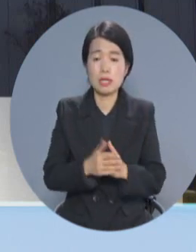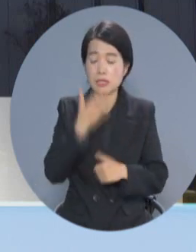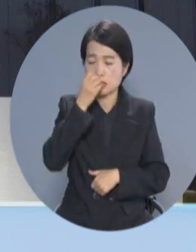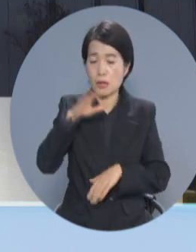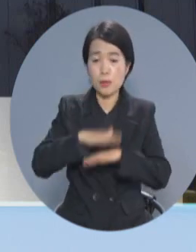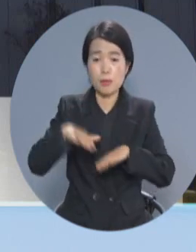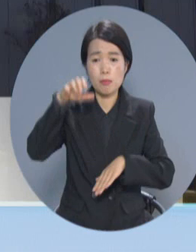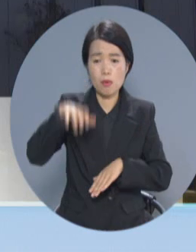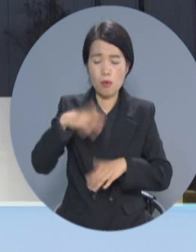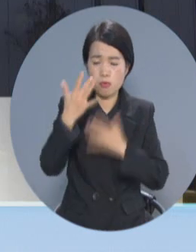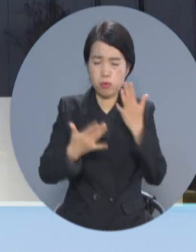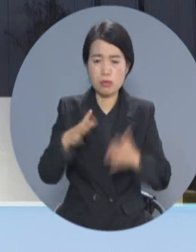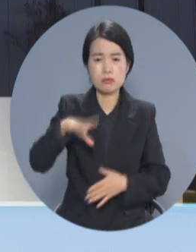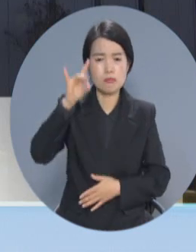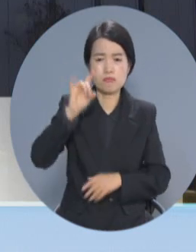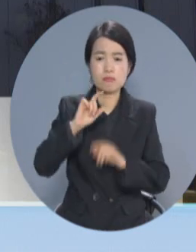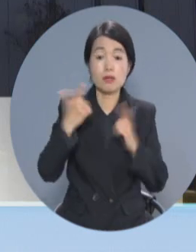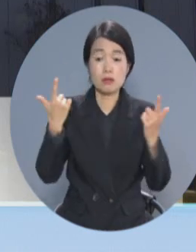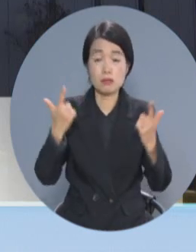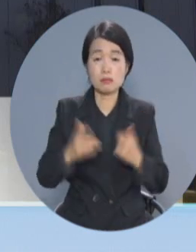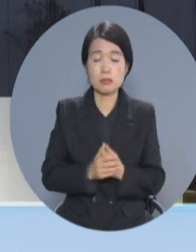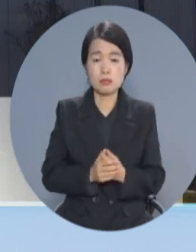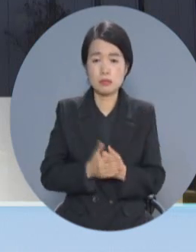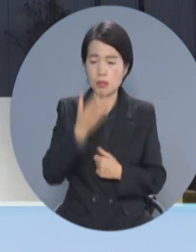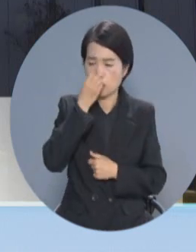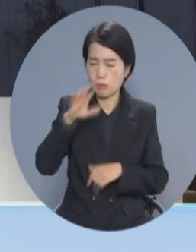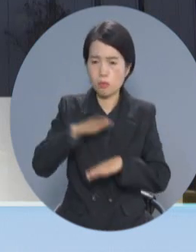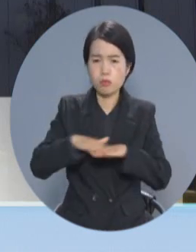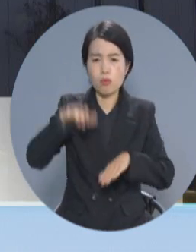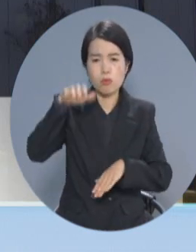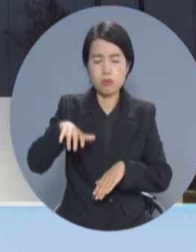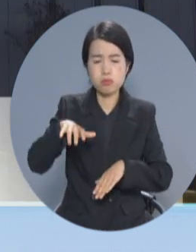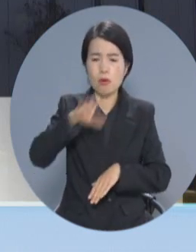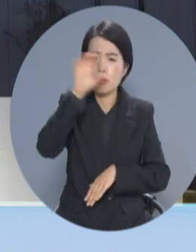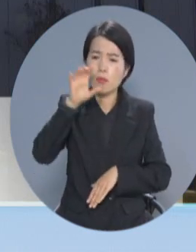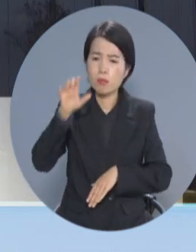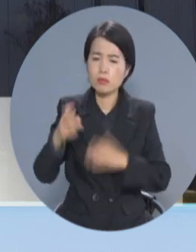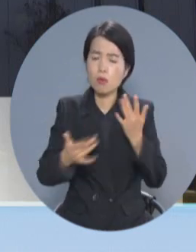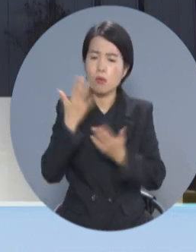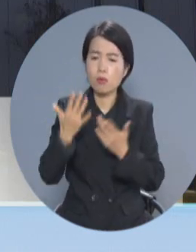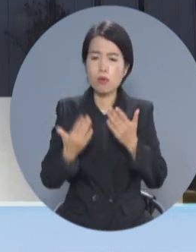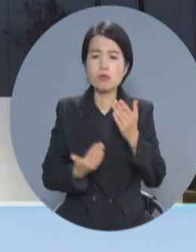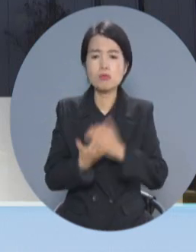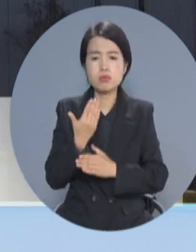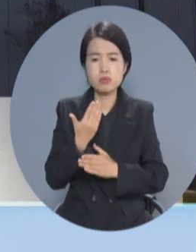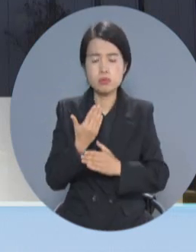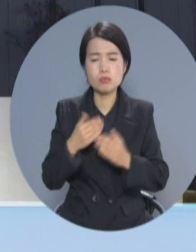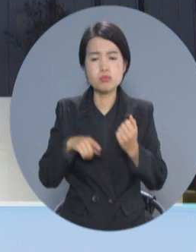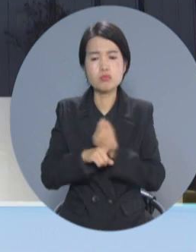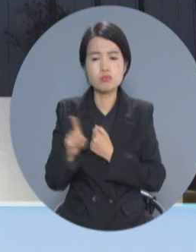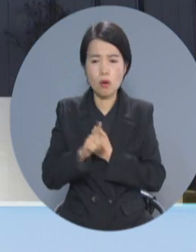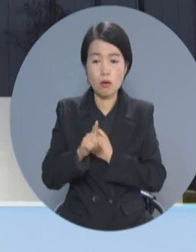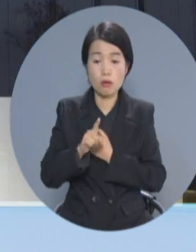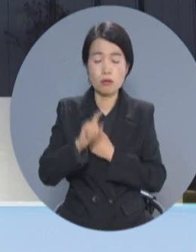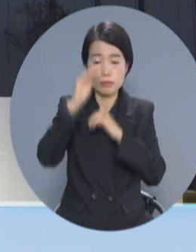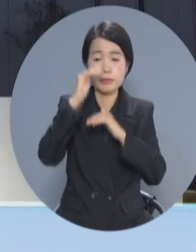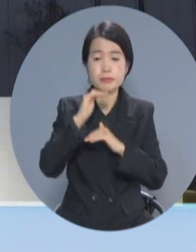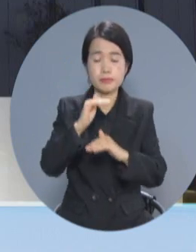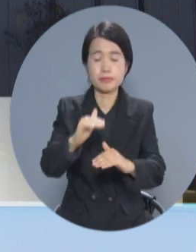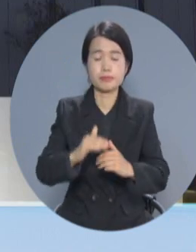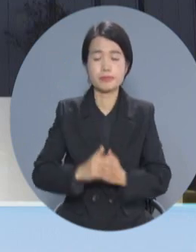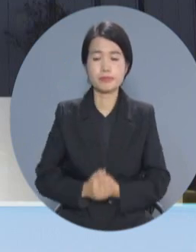자원순환센터 화재가 이번이 처음은 아닌데요. 폐기물 처리장에서 왜 자꾸 화재가 발생하는 건지 강서영 기자가 취재했습니다.